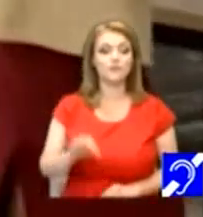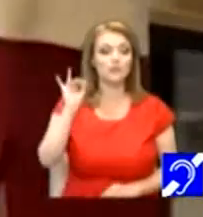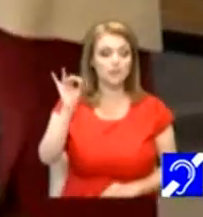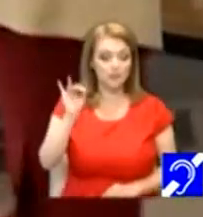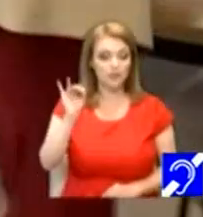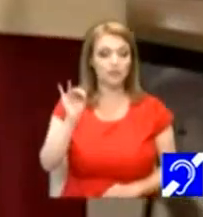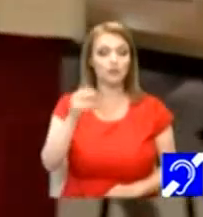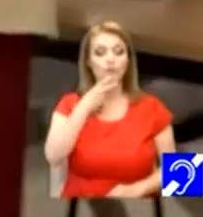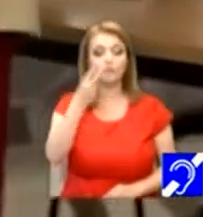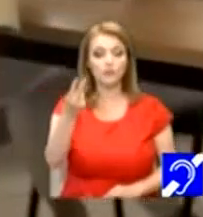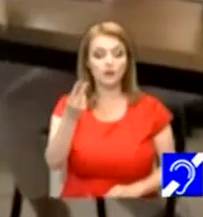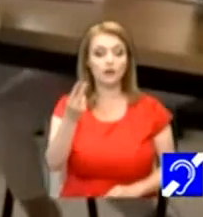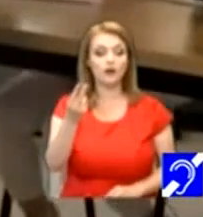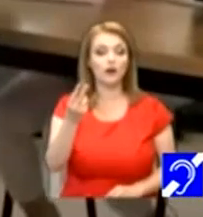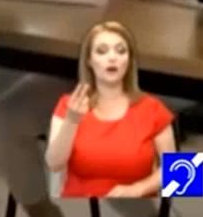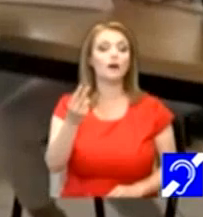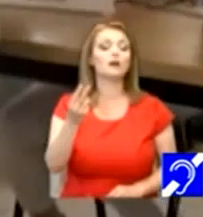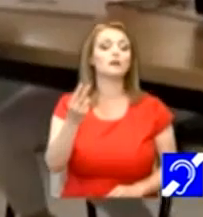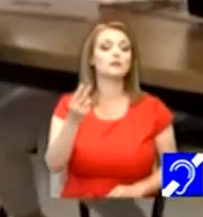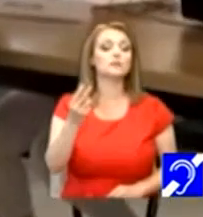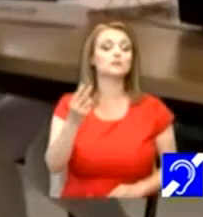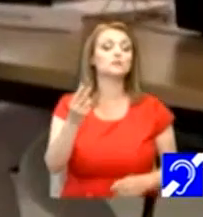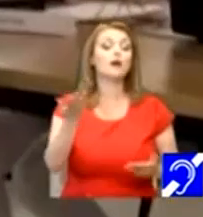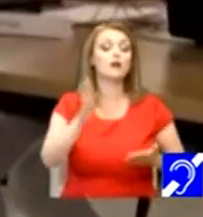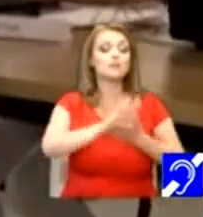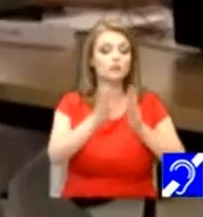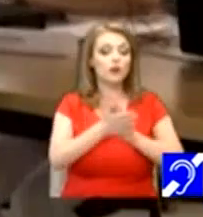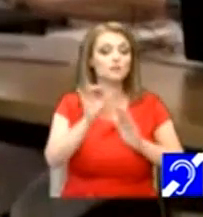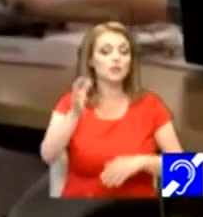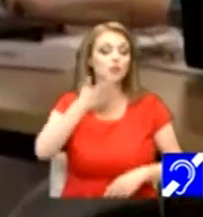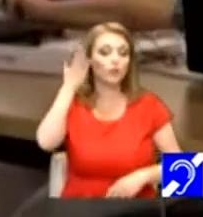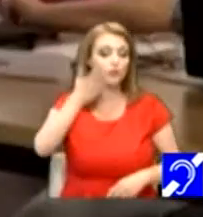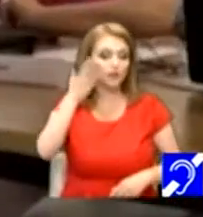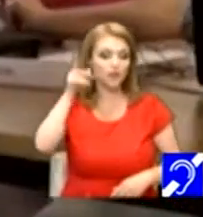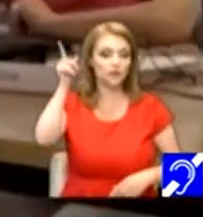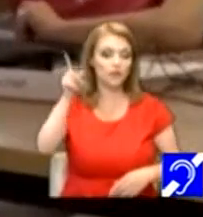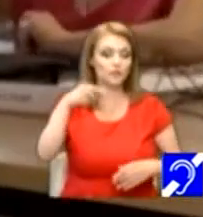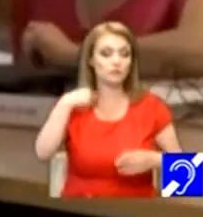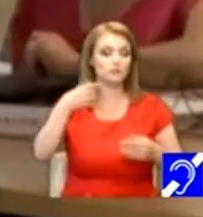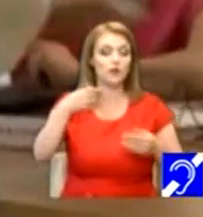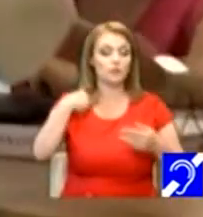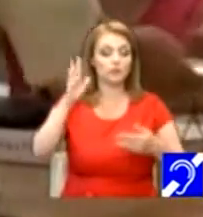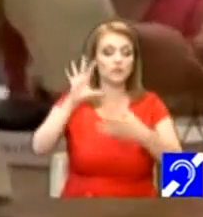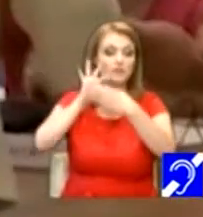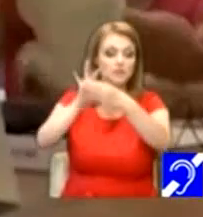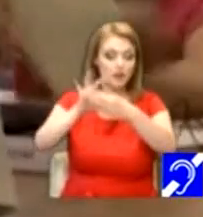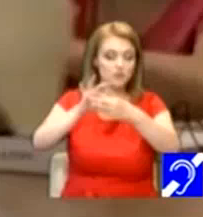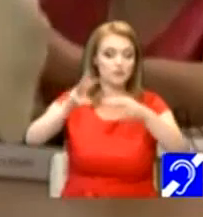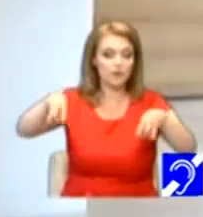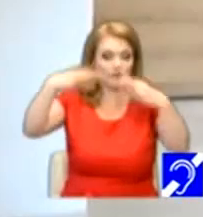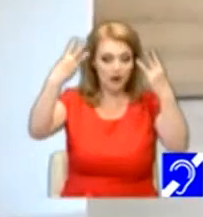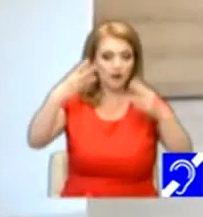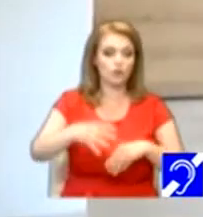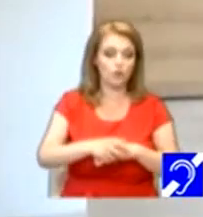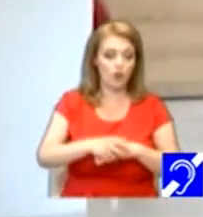și vom vedea și cum se văd lucrurile de la București, unde vom discuta cu un fin observator al realității politice, fostul ministru de externe